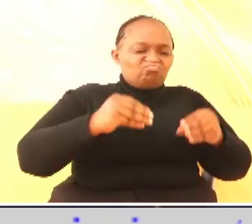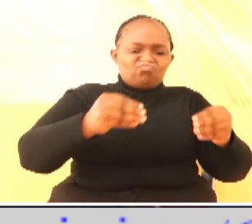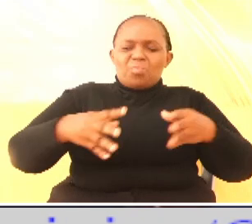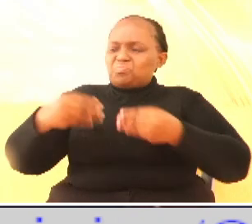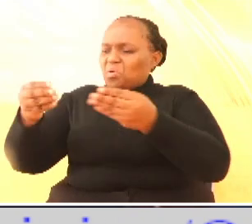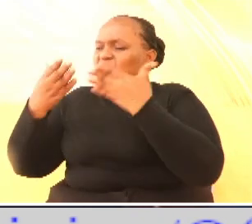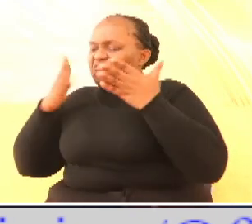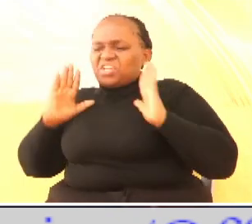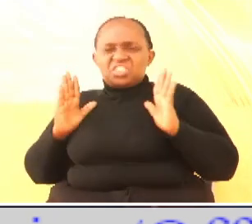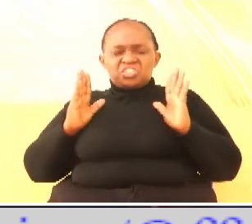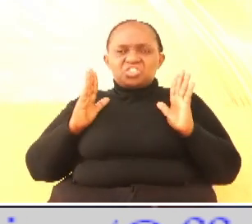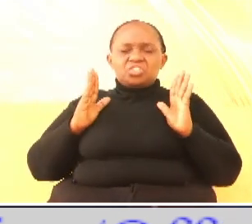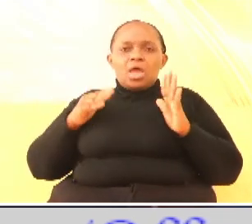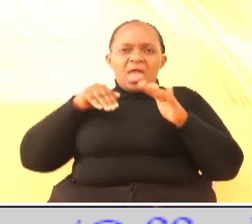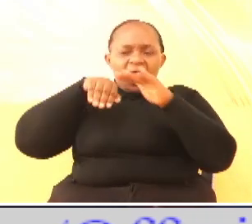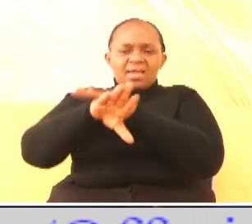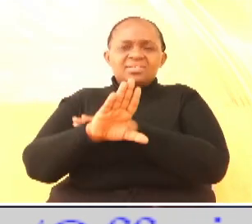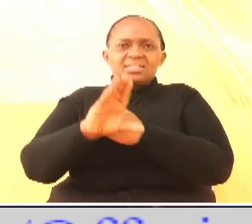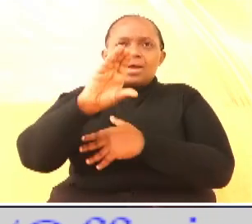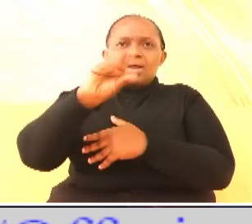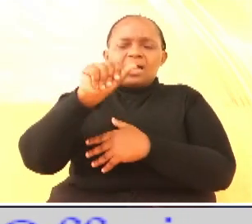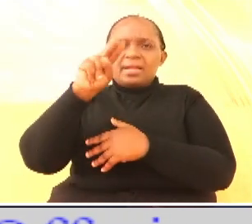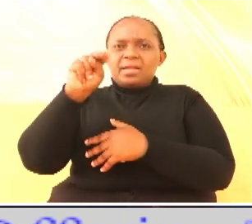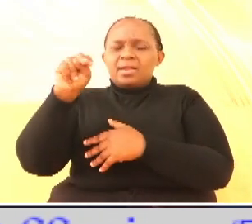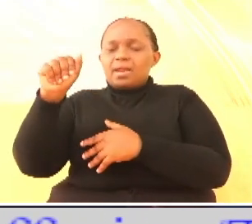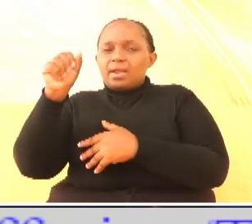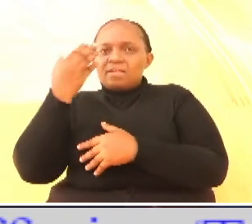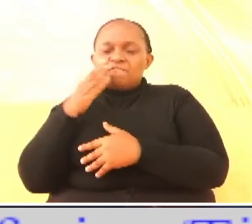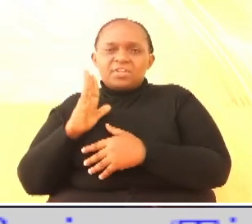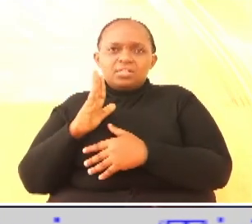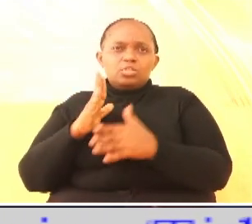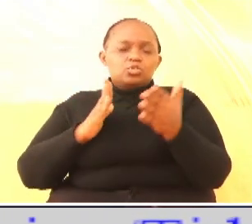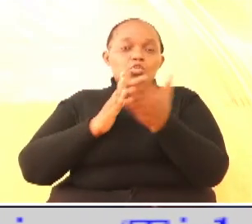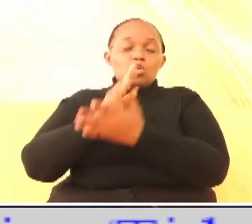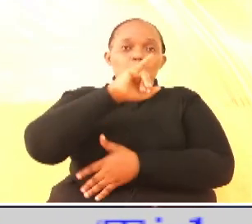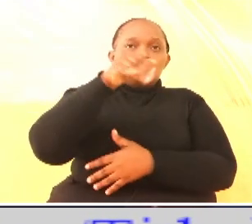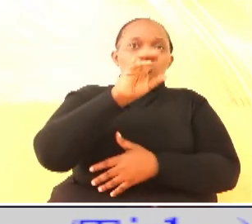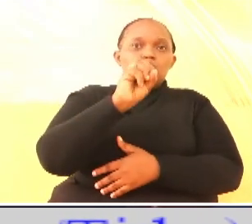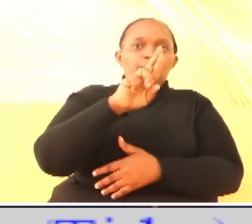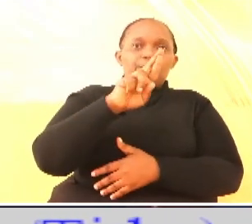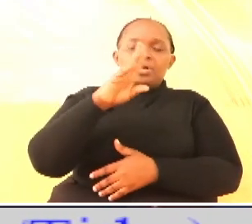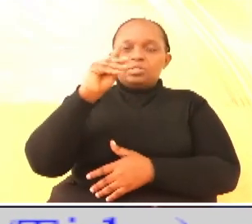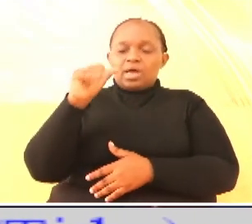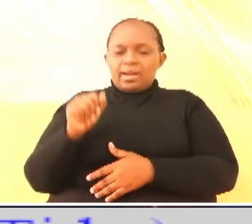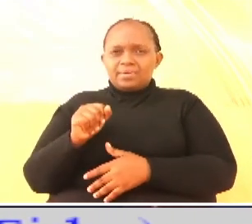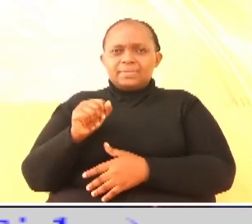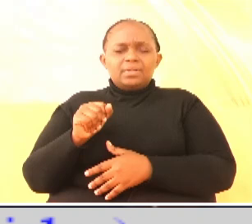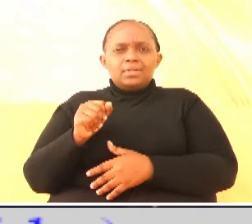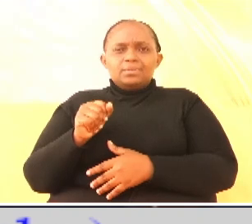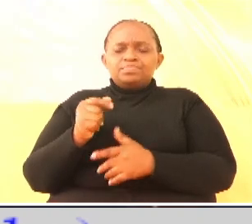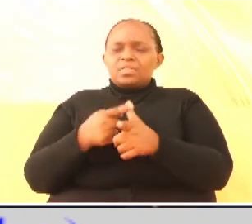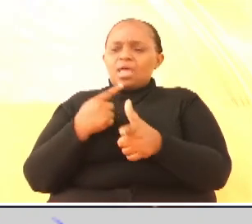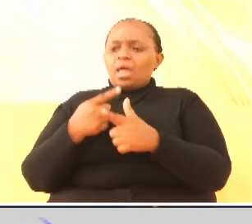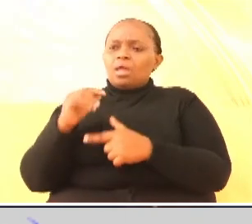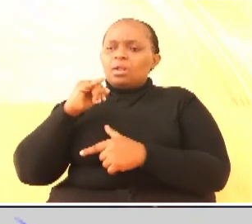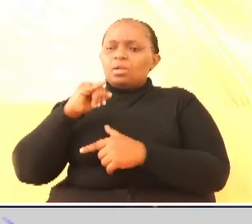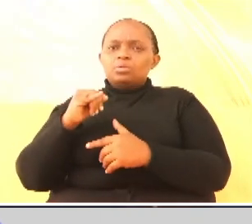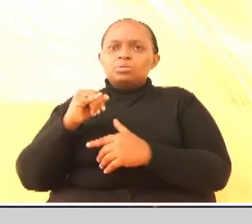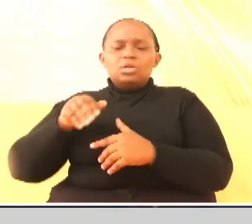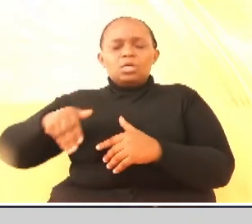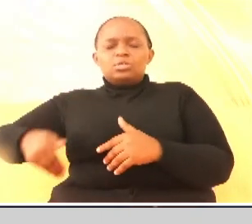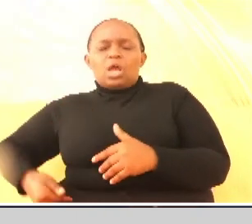ashaingia katika Canaan kupitia mto Yordani. Na akagawia hao 12 tribes of Jacob, wakapatiwa mashamba,